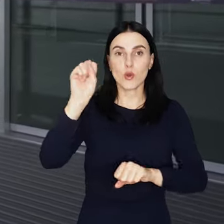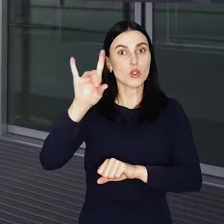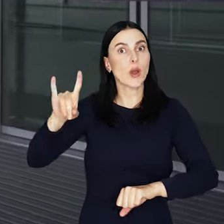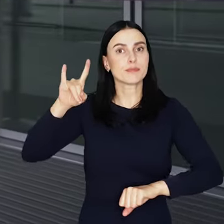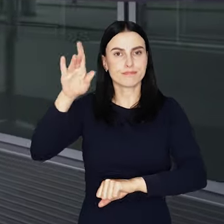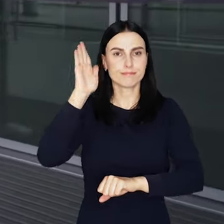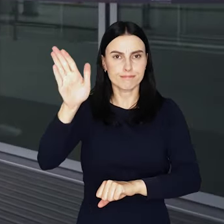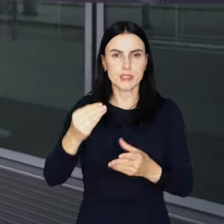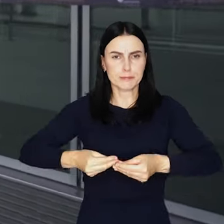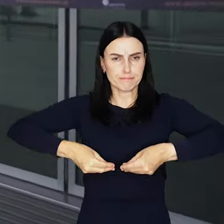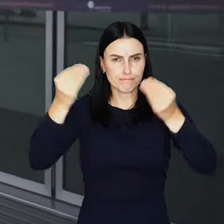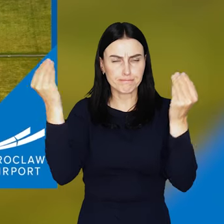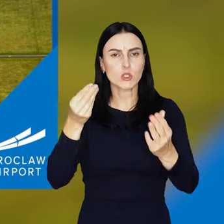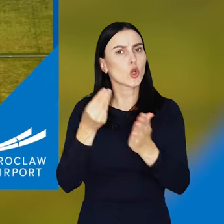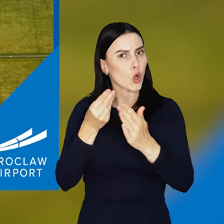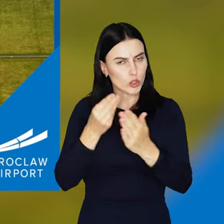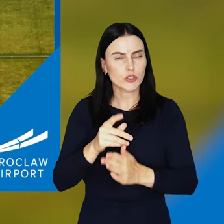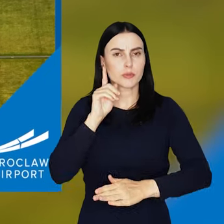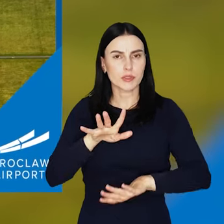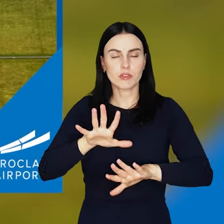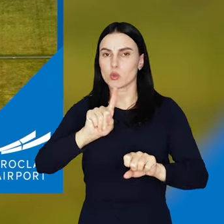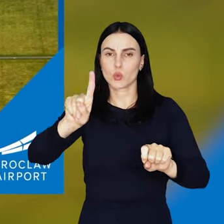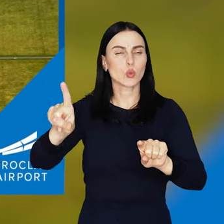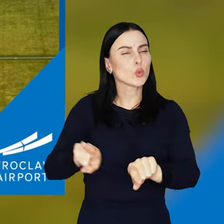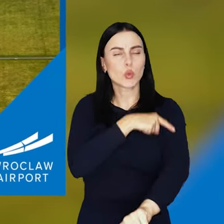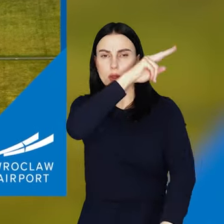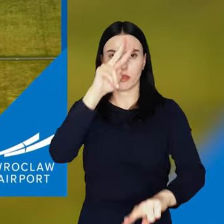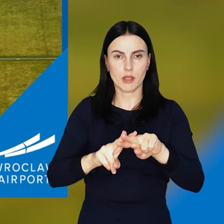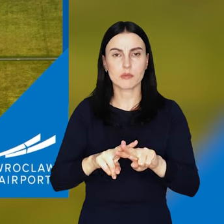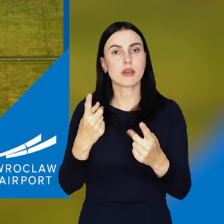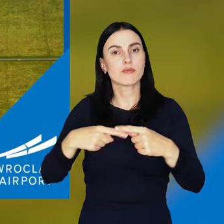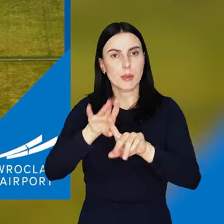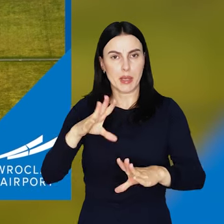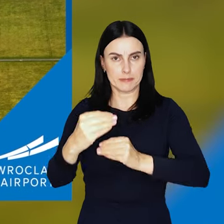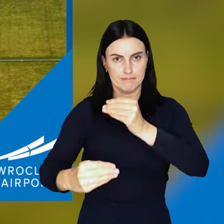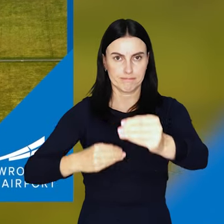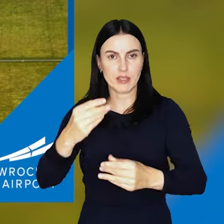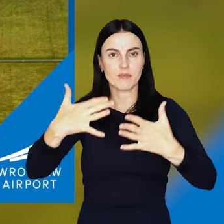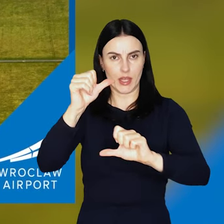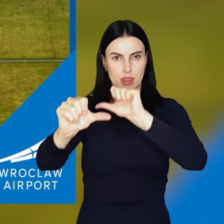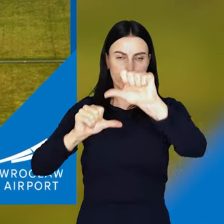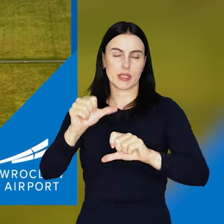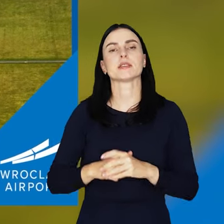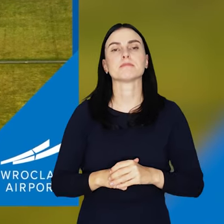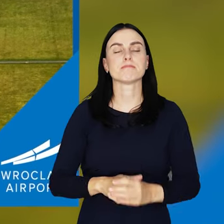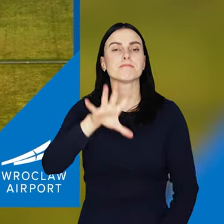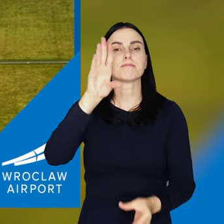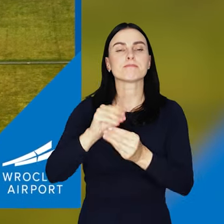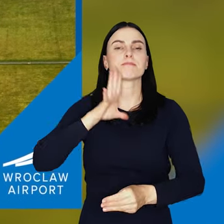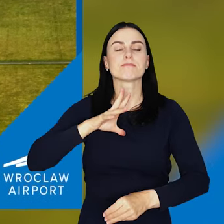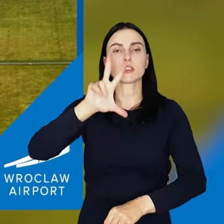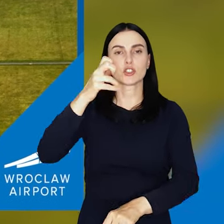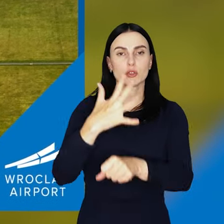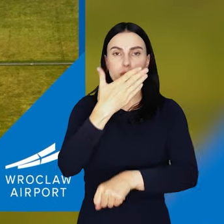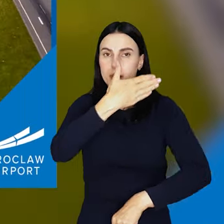Wrocławski Port Lotniczy czeka wielka rozbudowa, kosztowna i długoterminowa, realizowana etapami przez wiele lat. Łącznie